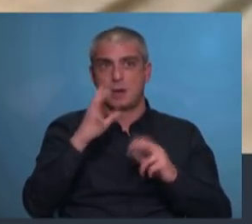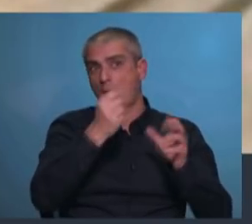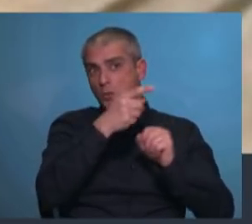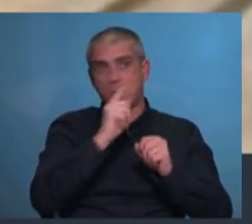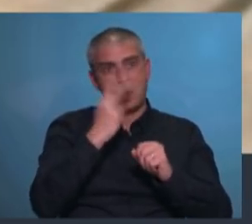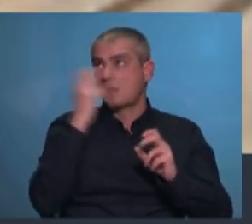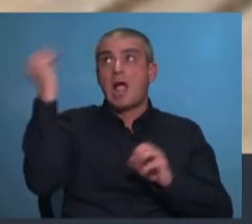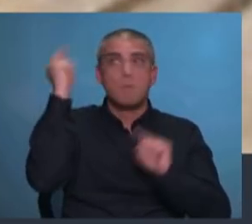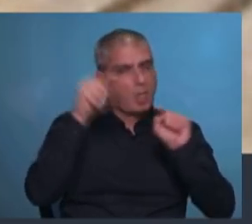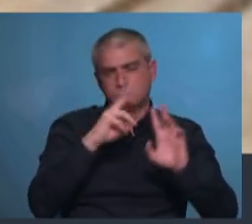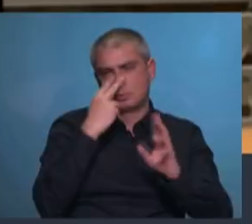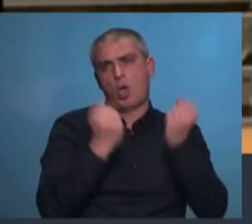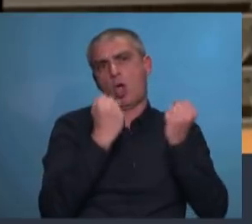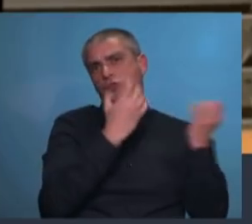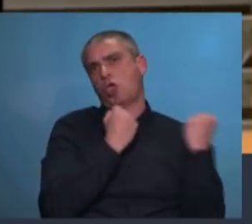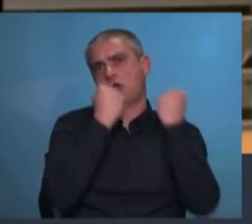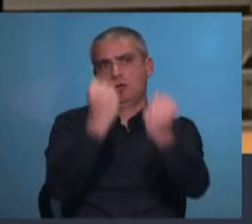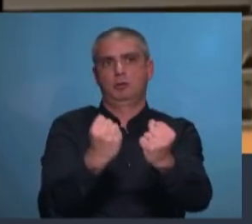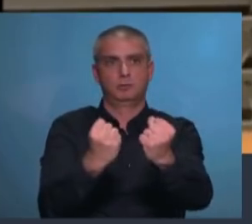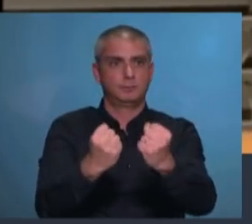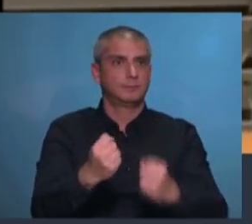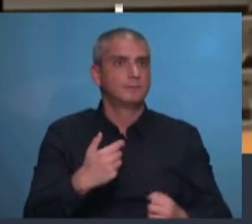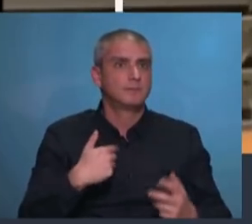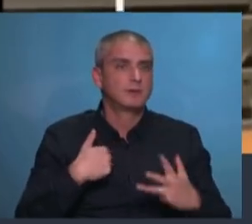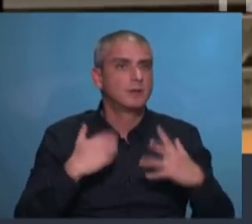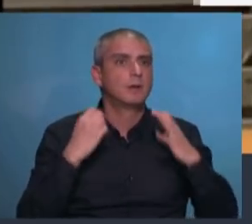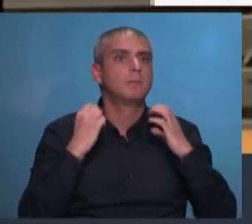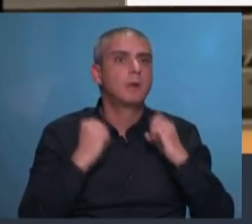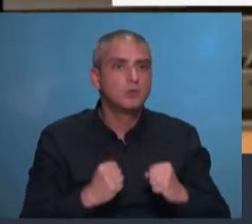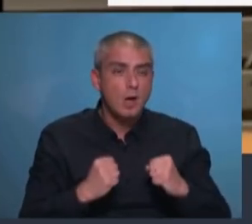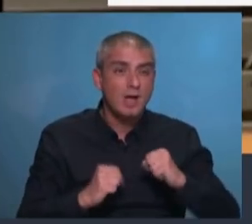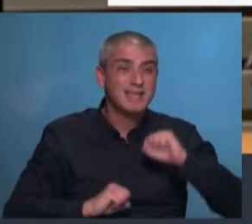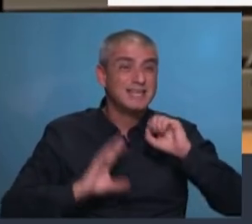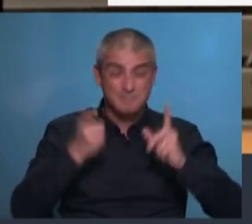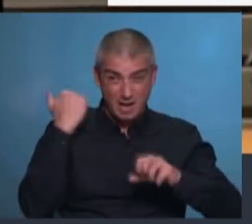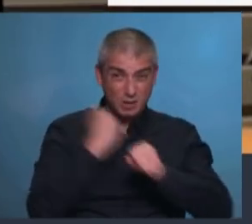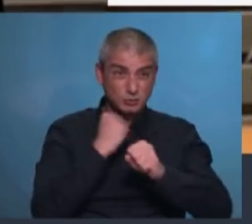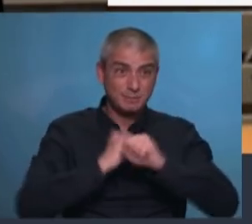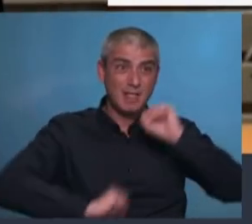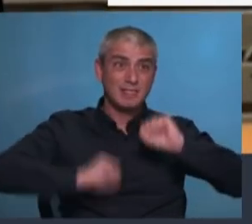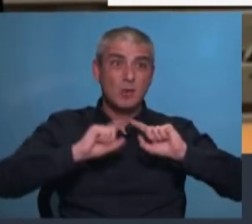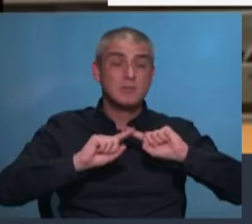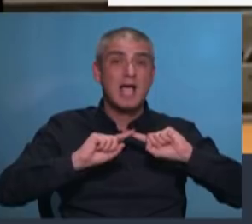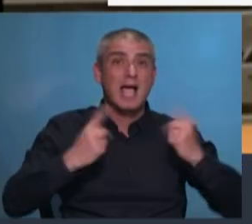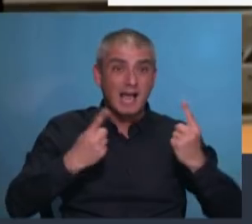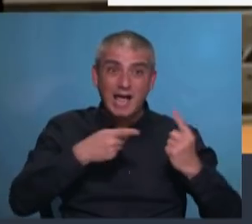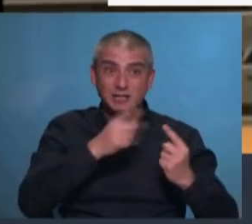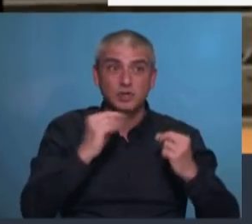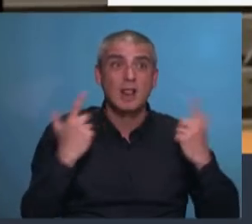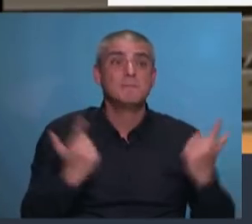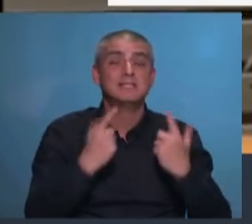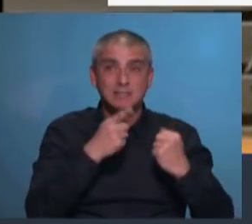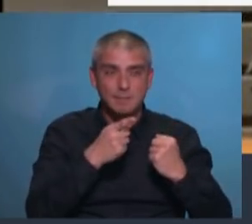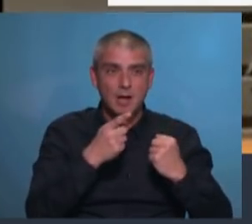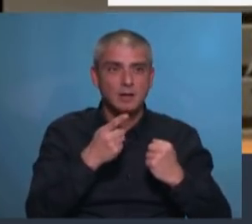אותה, לא ראיתי אמבולנס, ראיתי רכב. אין לי שום ספק שהתנהגות אחרת של אותם מארגני מסיבה,